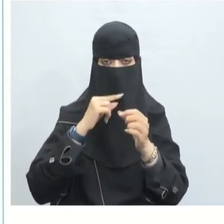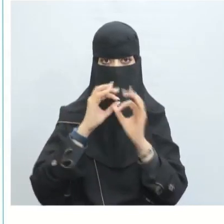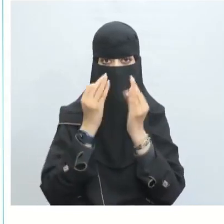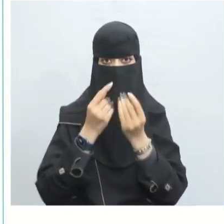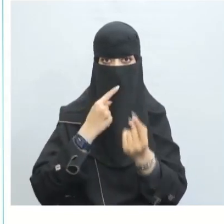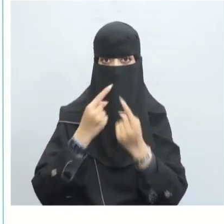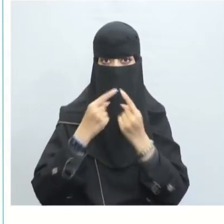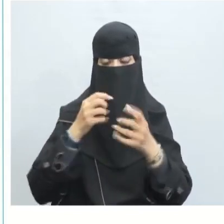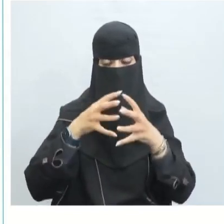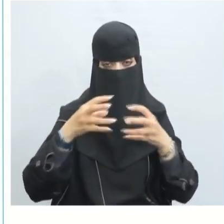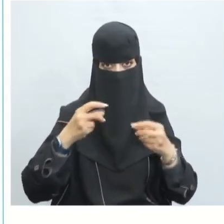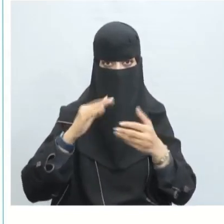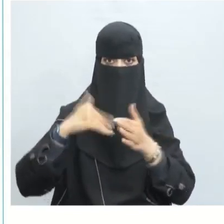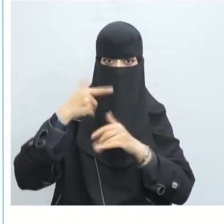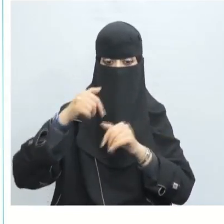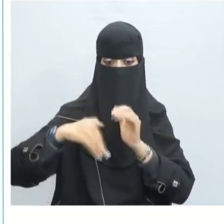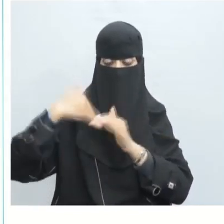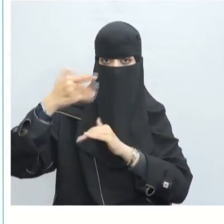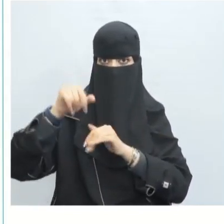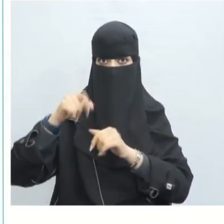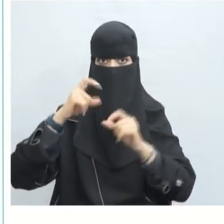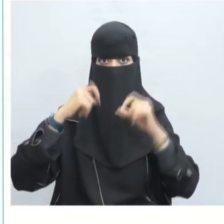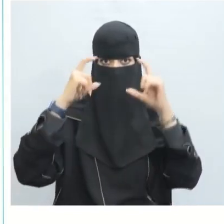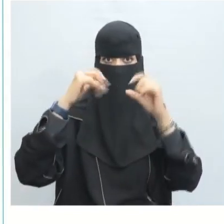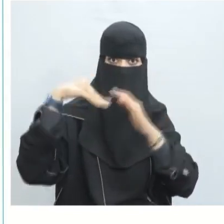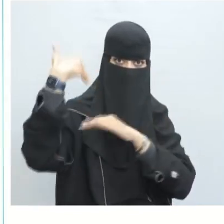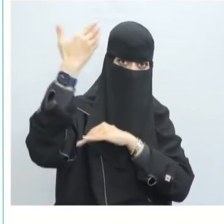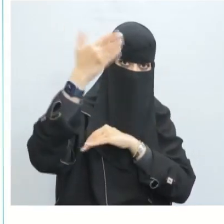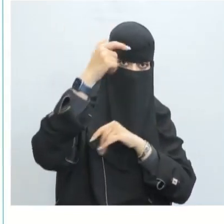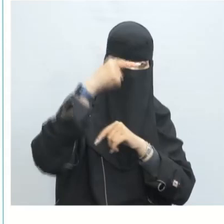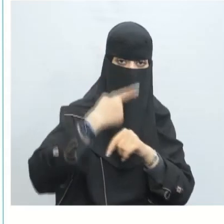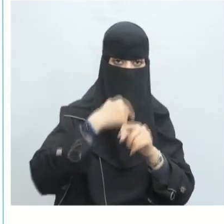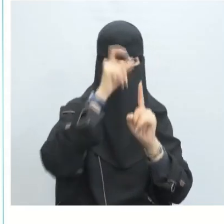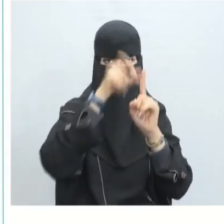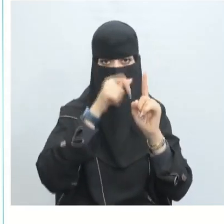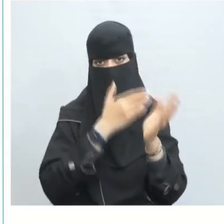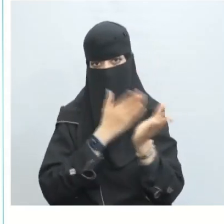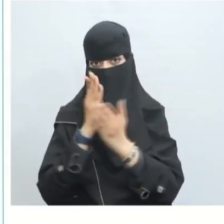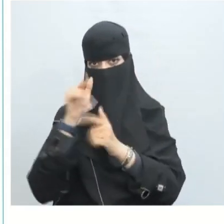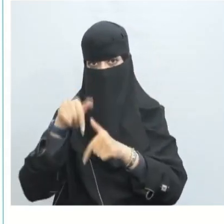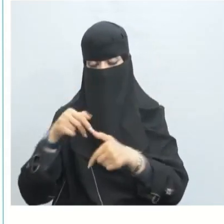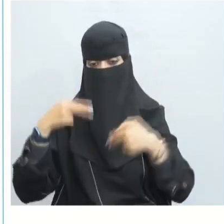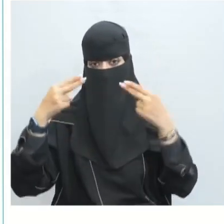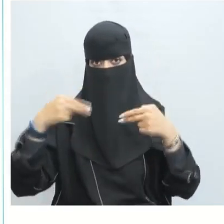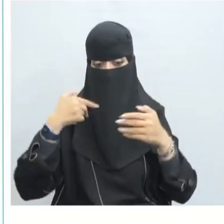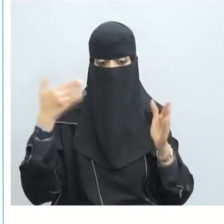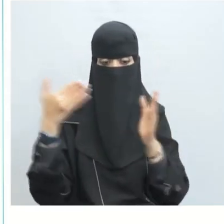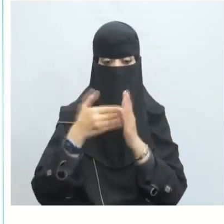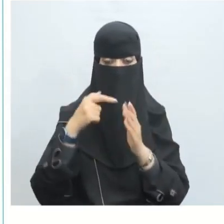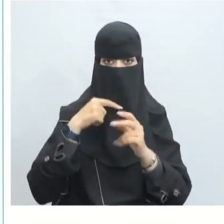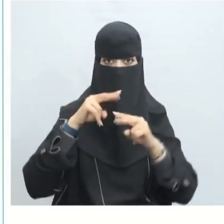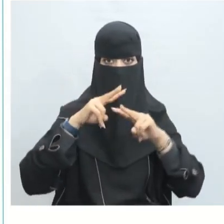والاراء وتحليلها ومنثم قد نخرج بتصور عن رغبه الاشخاص في الحضور لمثل هذه الفعاليات